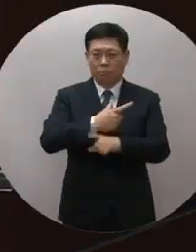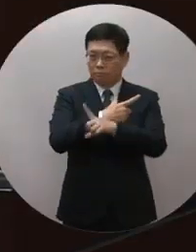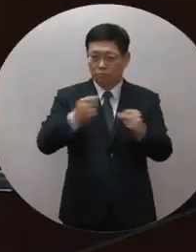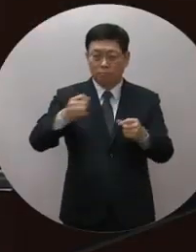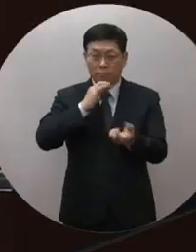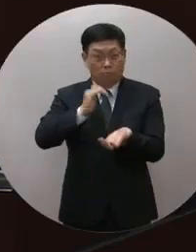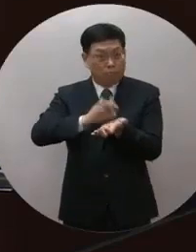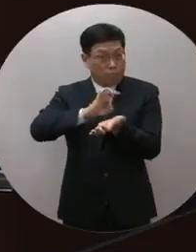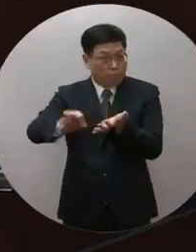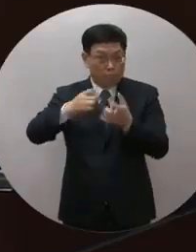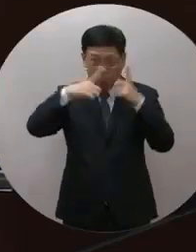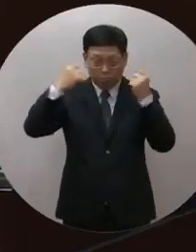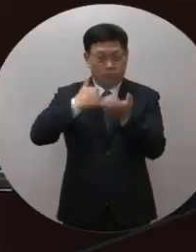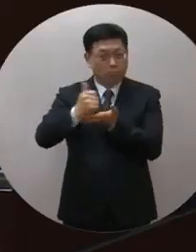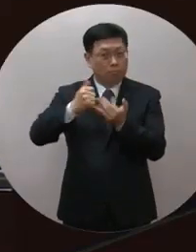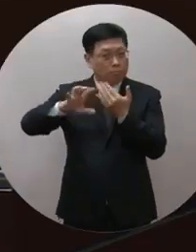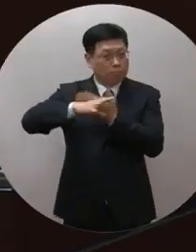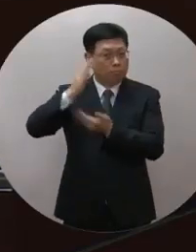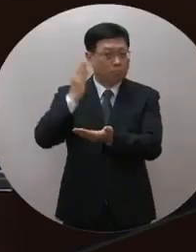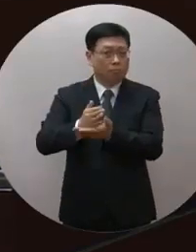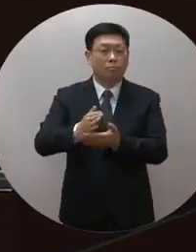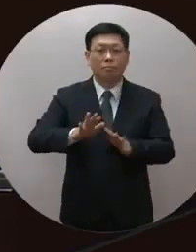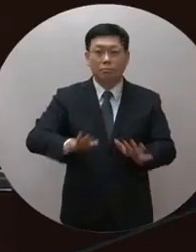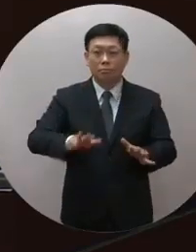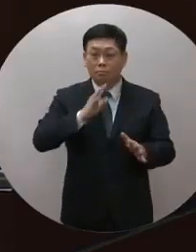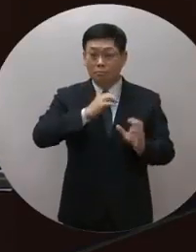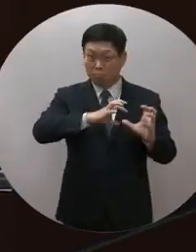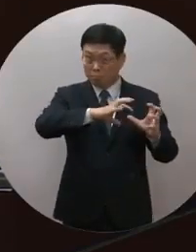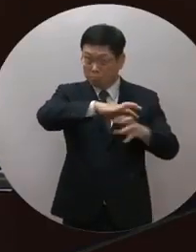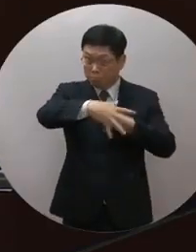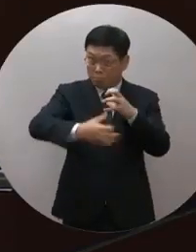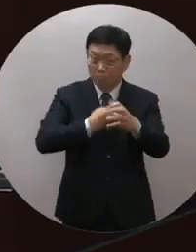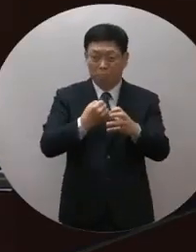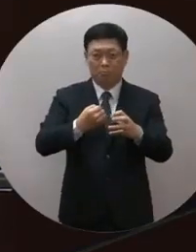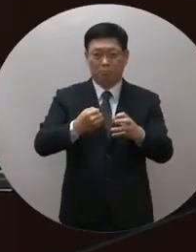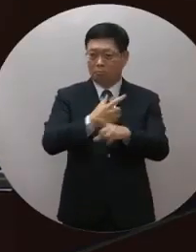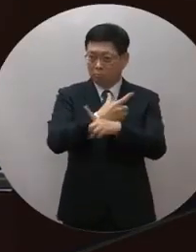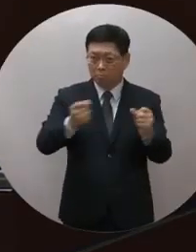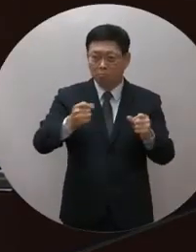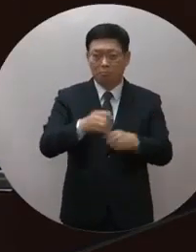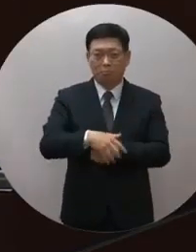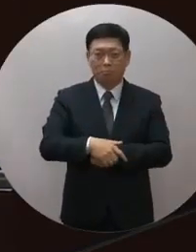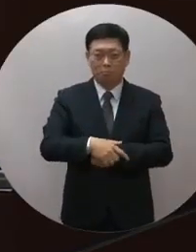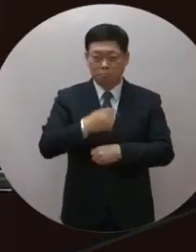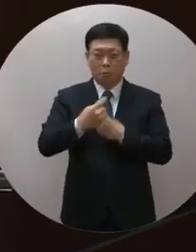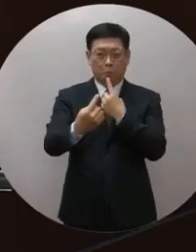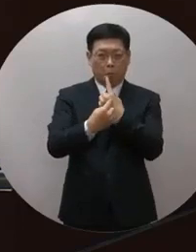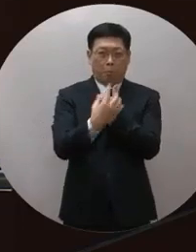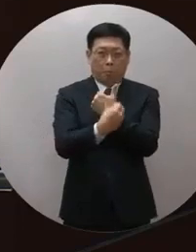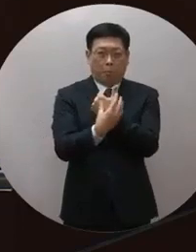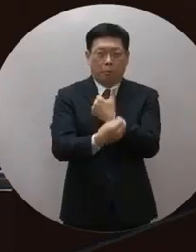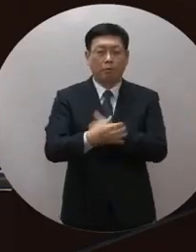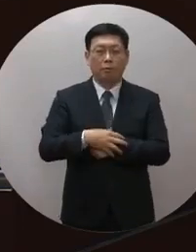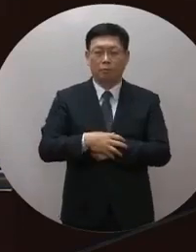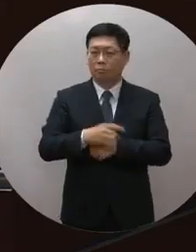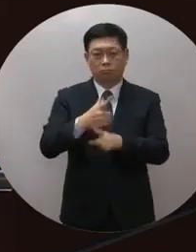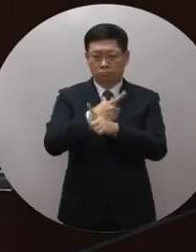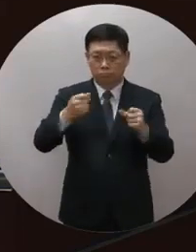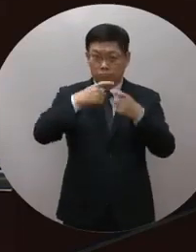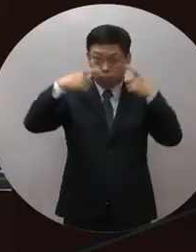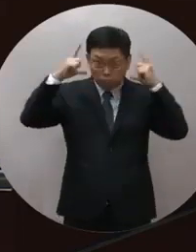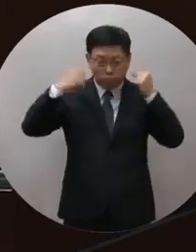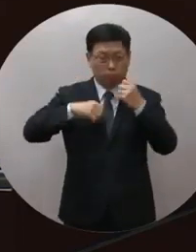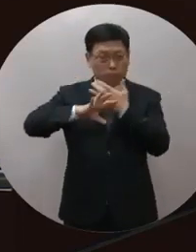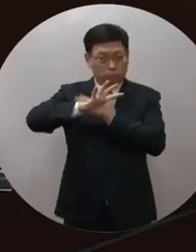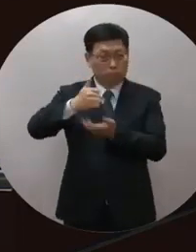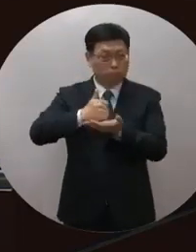医疗用口罩出口。现在全世界的国家都跟我们一样禁止口